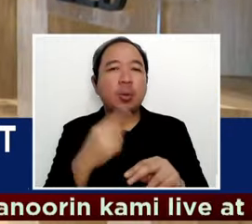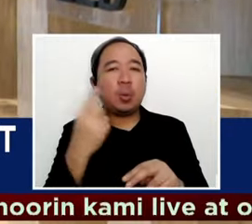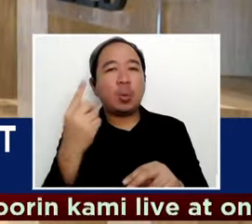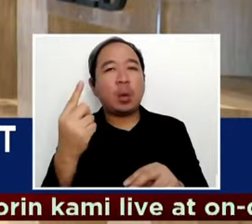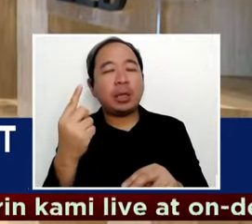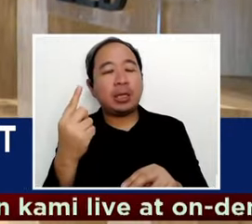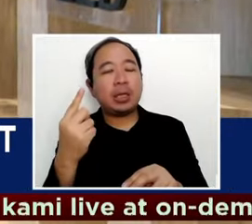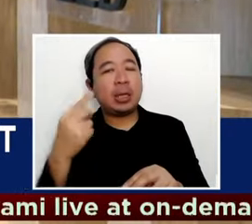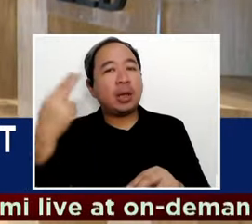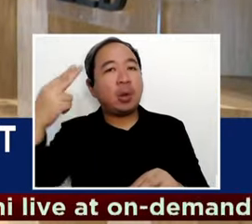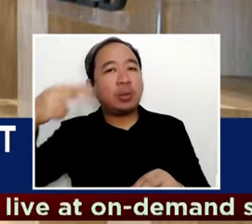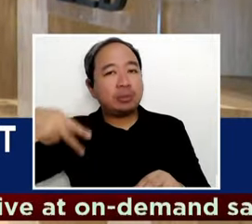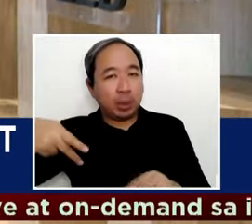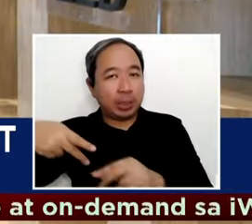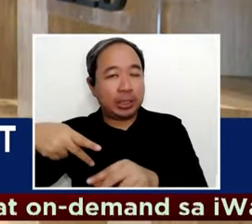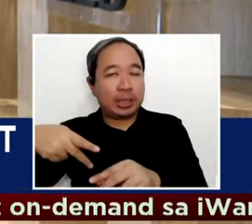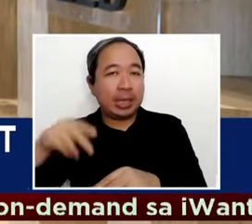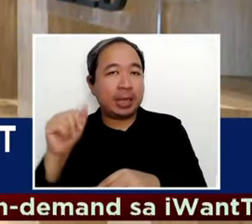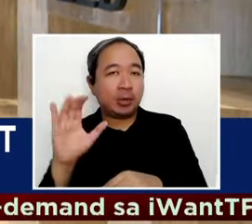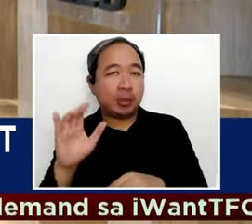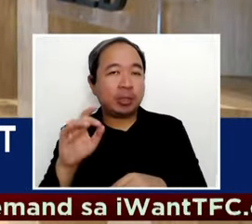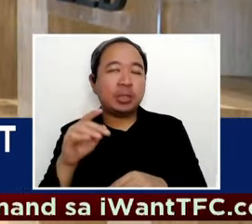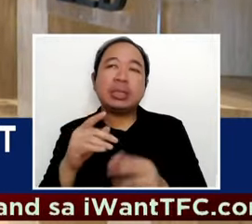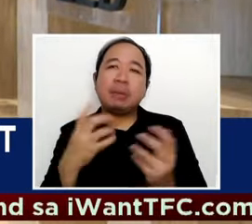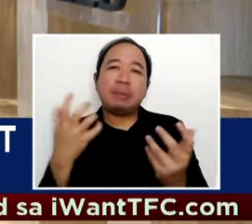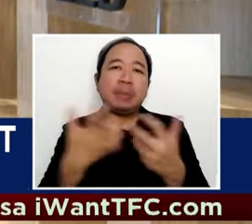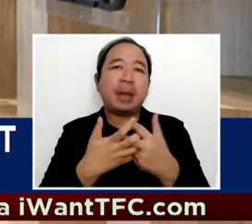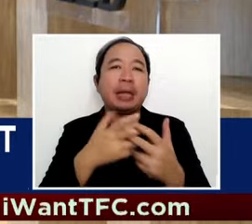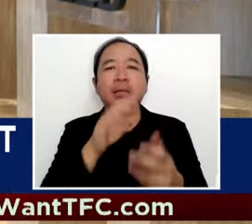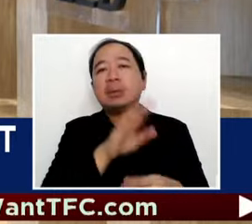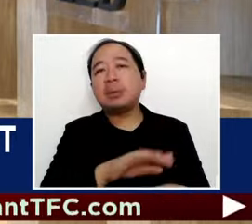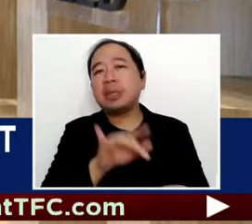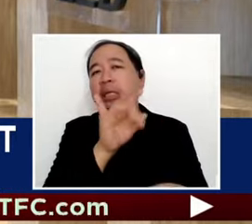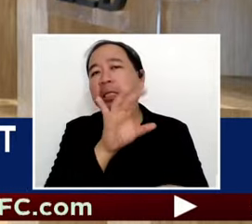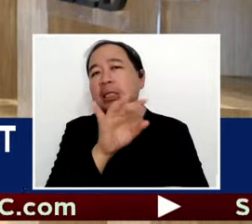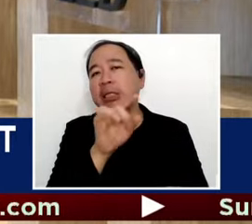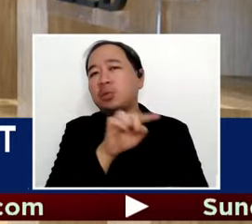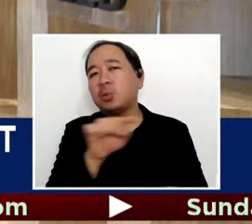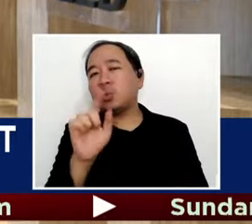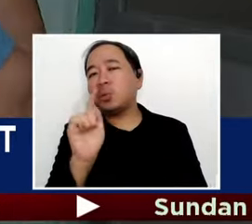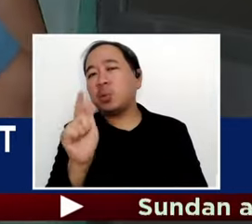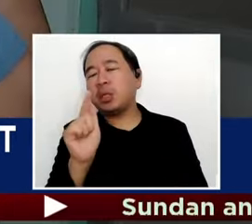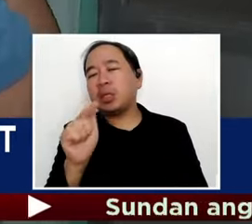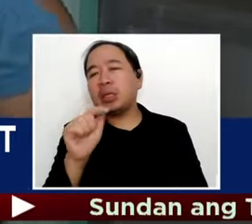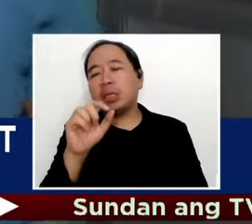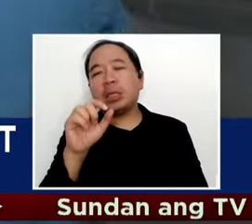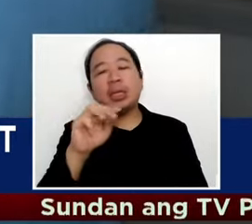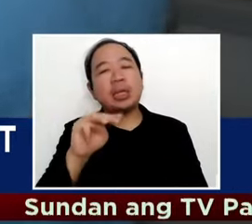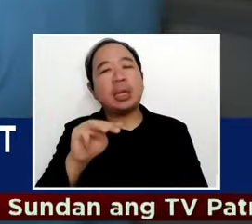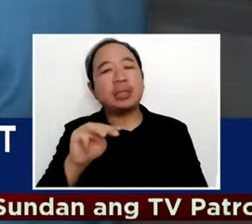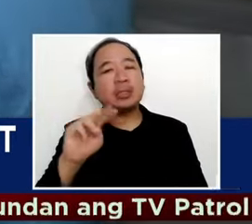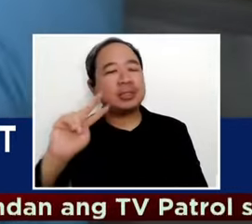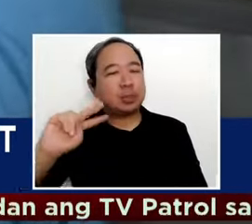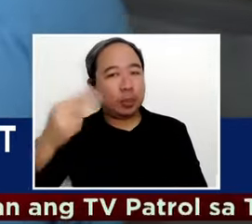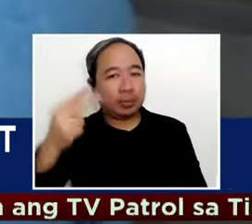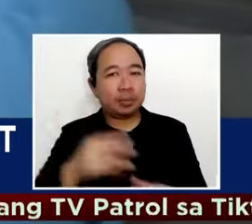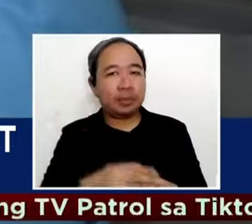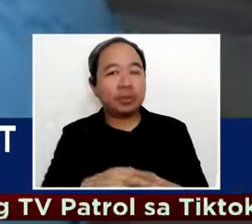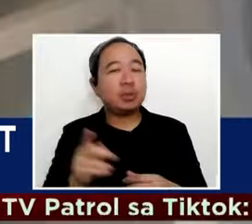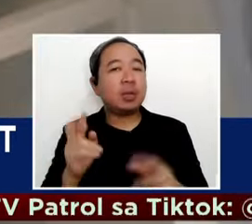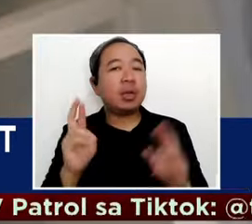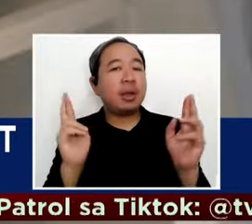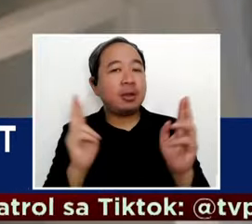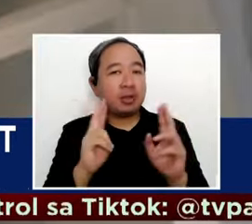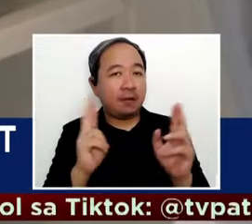na aircon, that is good for about 18 to 20 square meters na room. Ang refrigerator,